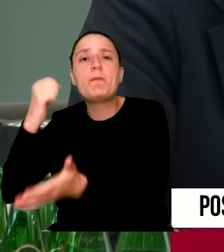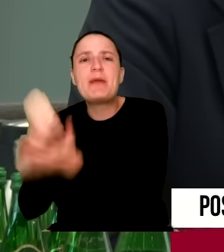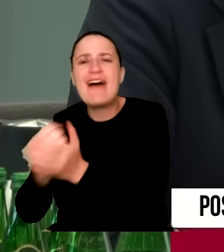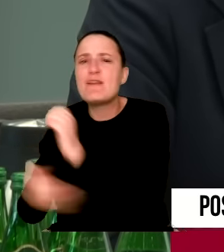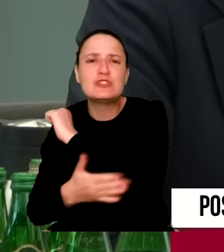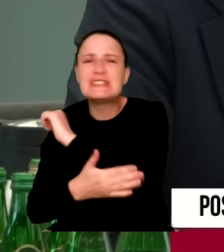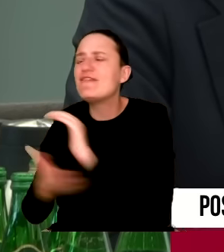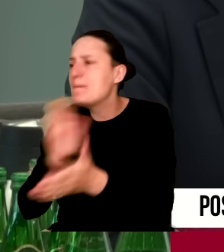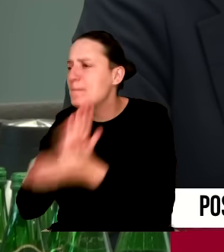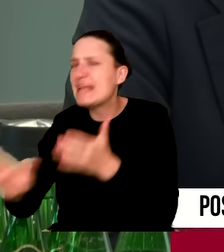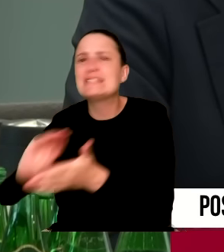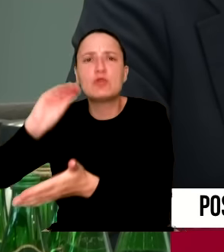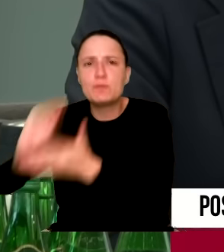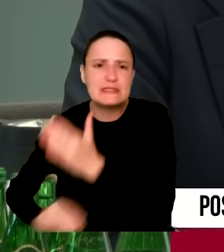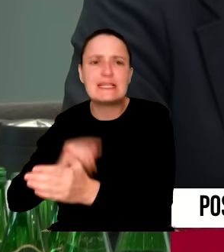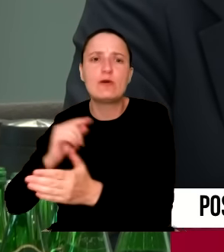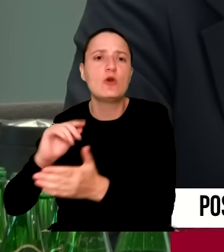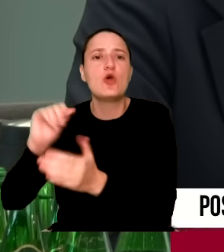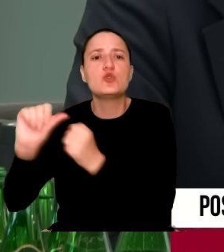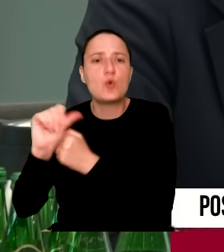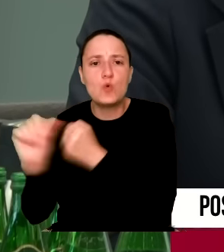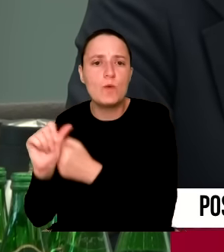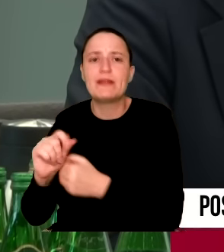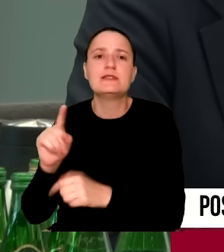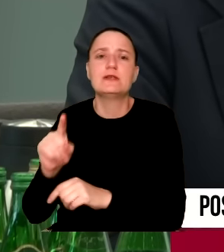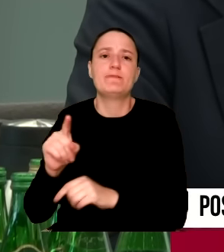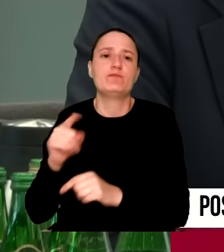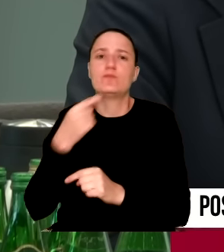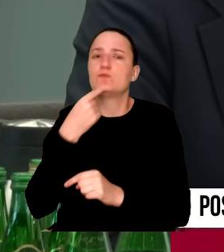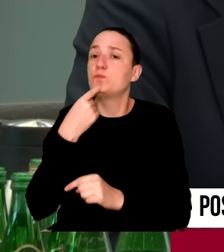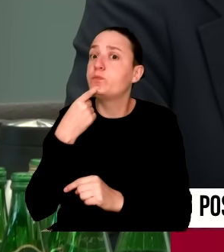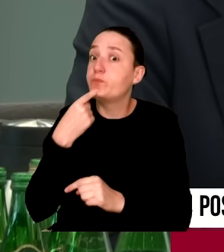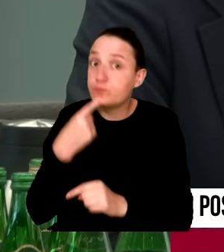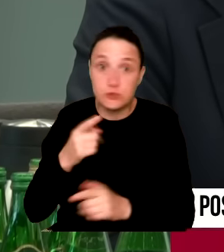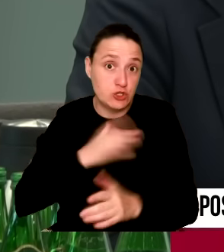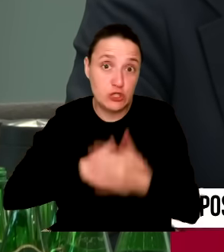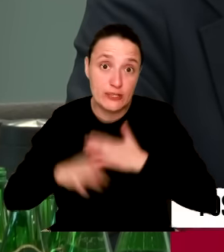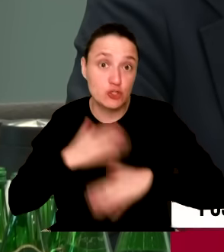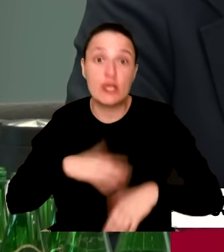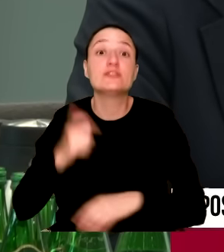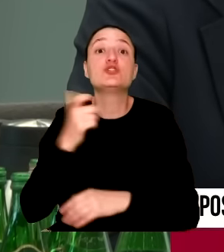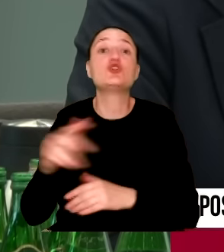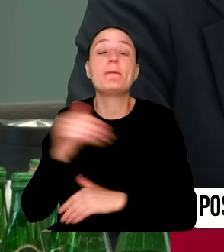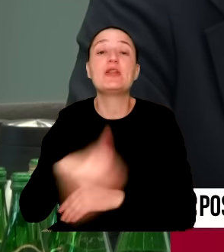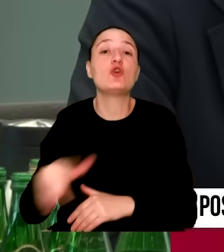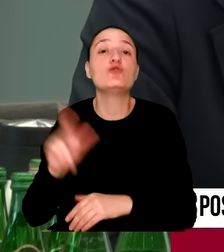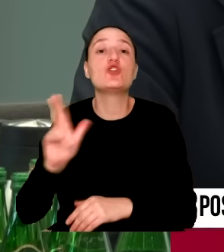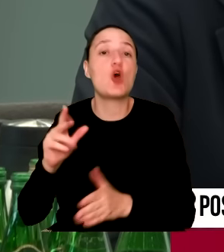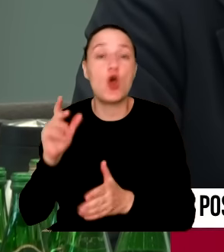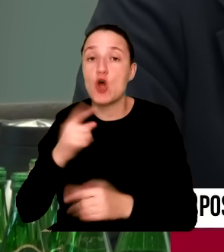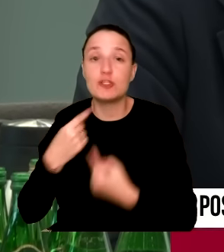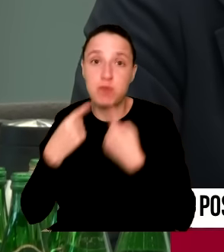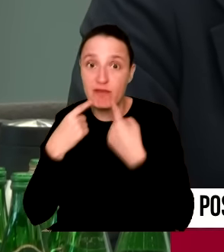wie i cieszę się że pan dzisiaj na początku to potwierdził jeśli będziemy 100 milionów kto za to odpowiada mięzy innymi to mam nadzieję że ta